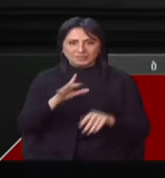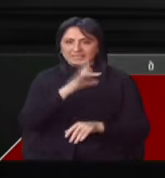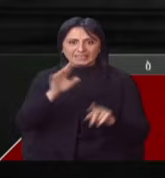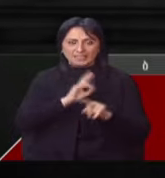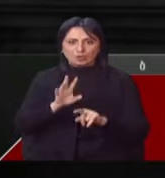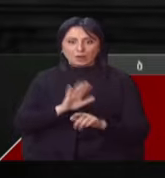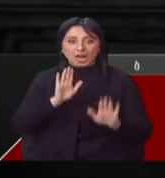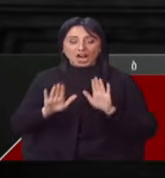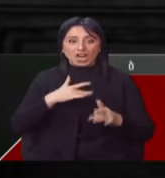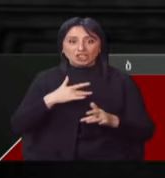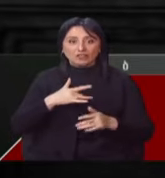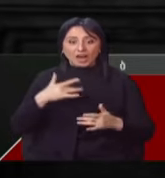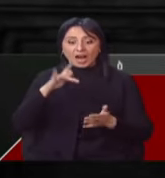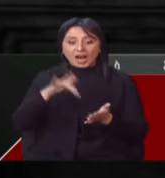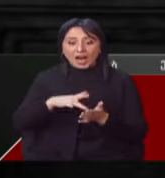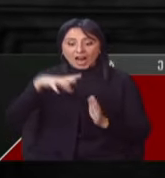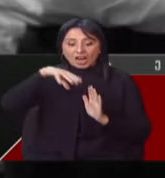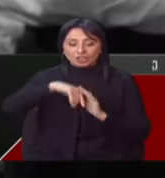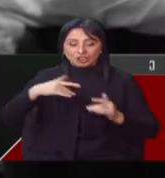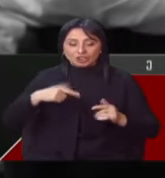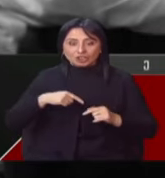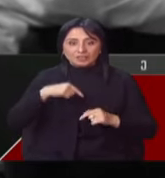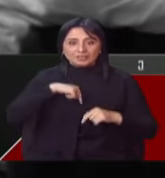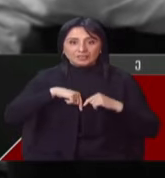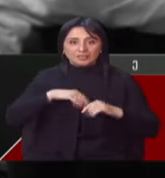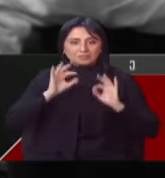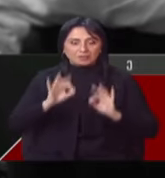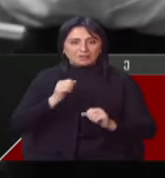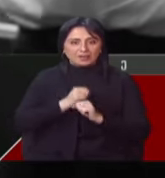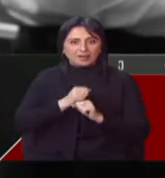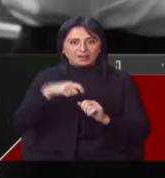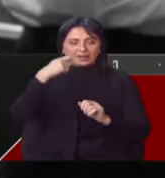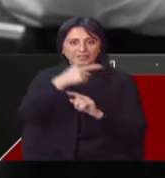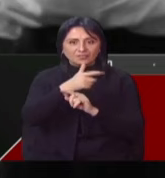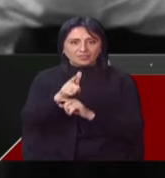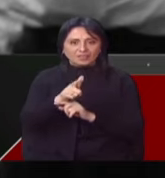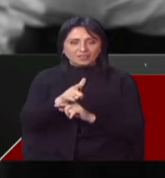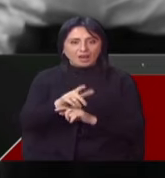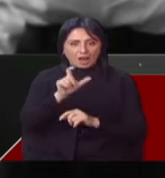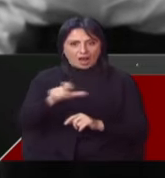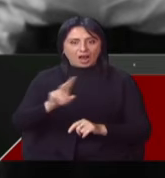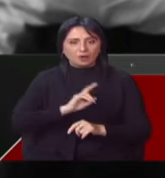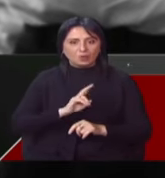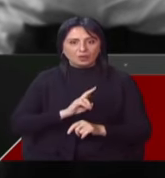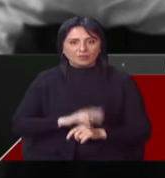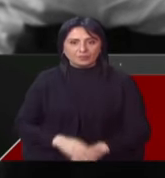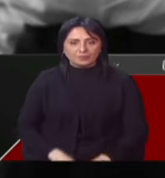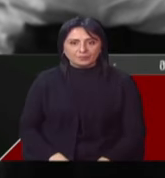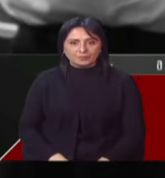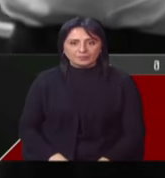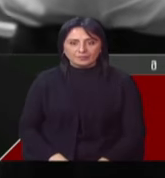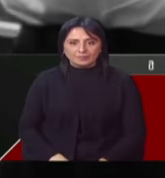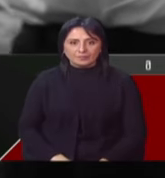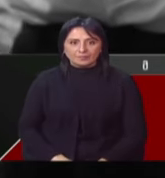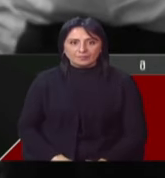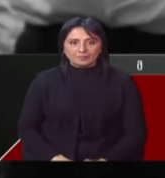თუმცა რეჟისორი, რომელიც ქალაქის შინაგან რითმს ეძებდა და თხზავდა, განსაკუთრებულად შეუყვარდა ხალხს. მე 59 ბუჩი